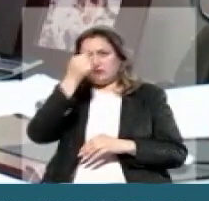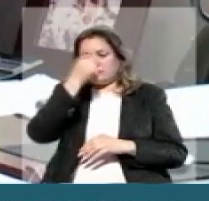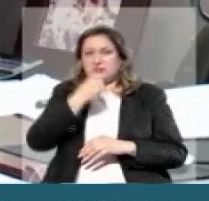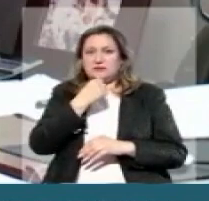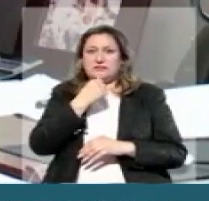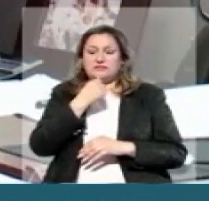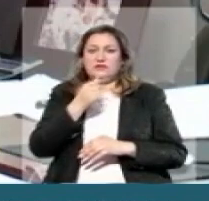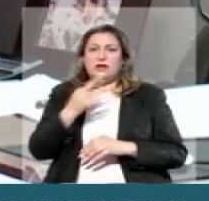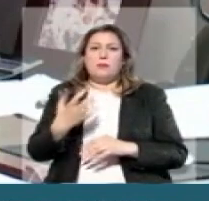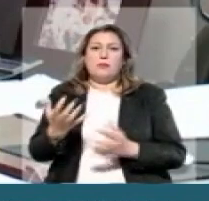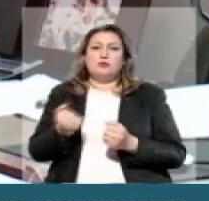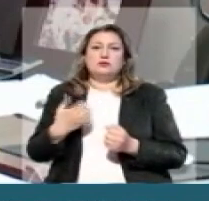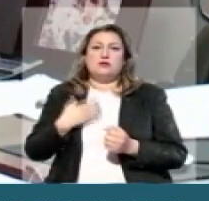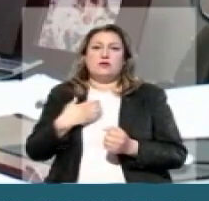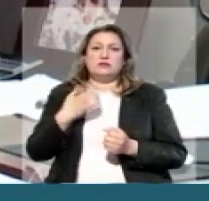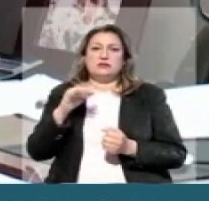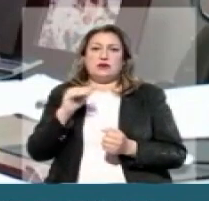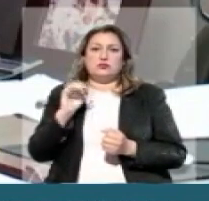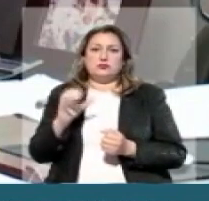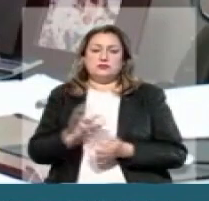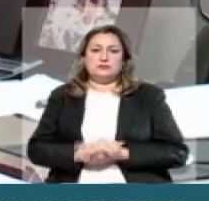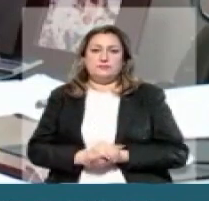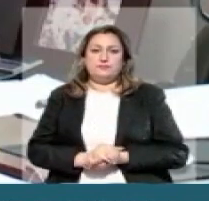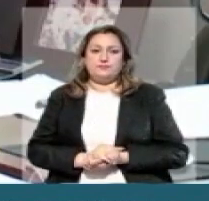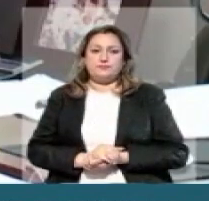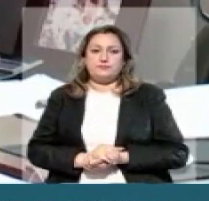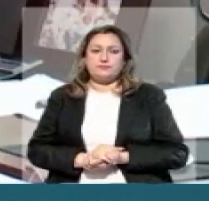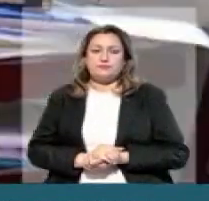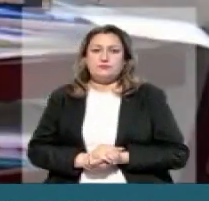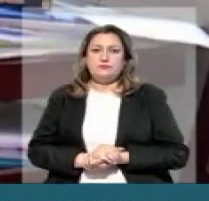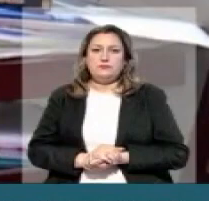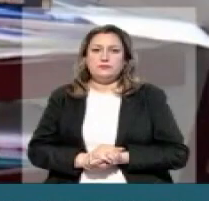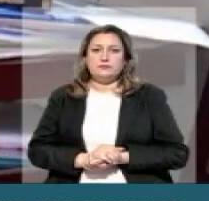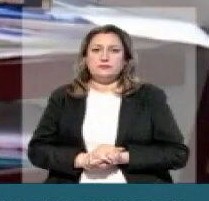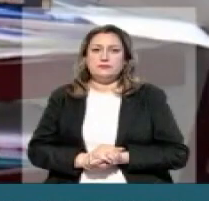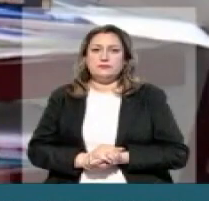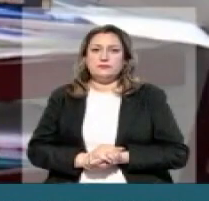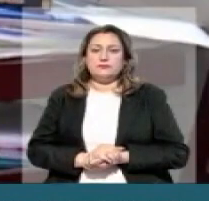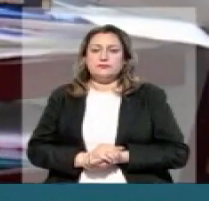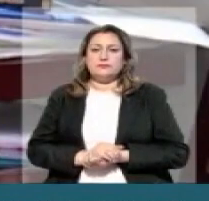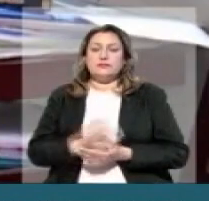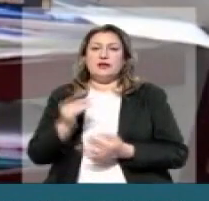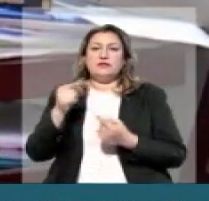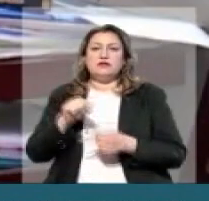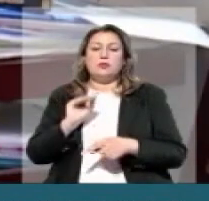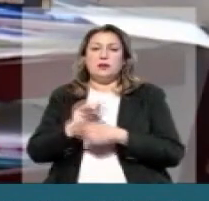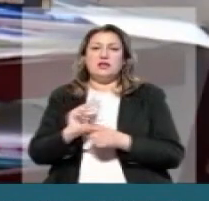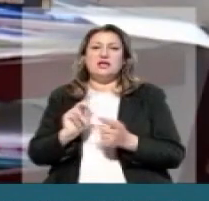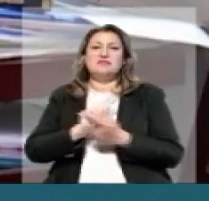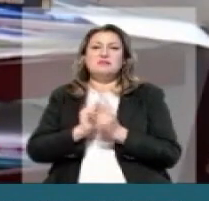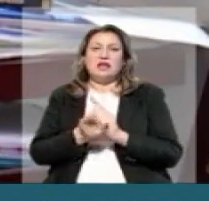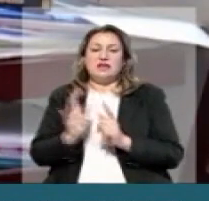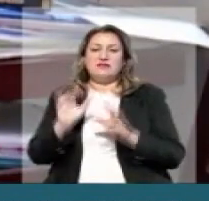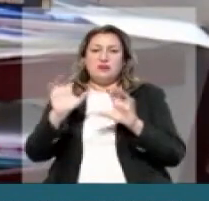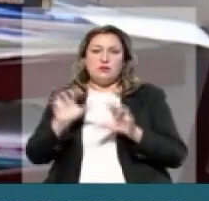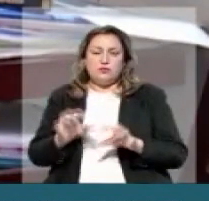өзгерістер 2022 жылғы шілдеде бекітілді. Ол қыркүйек айының басында күшіне енеді. Біздің ойымызша, бұл халықты медициналық